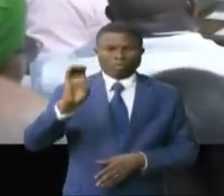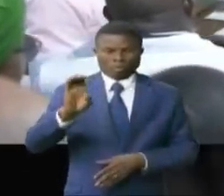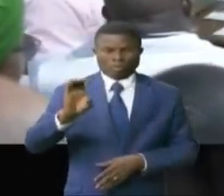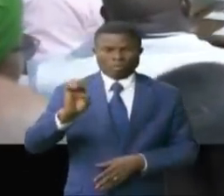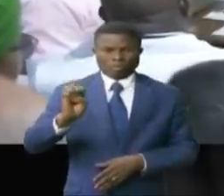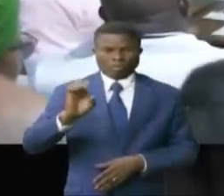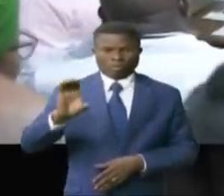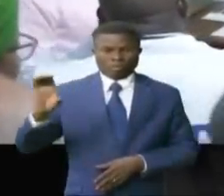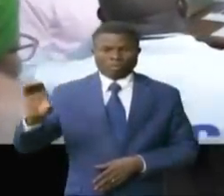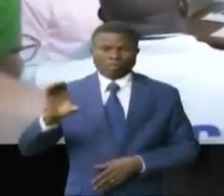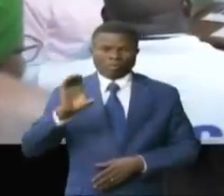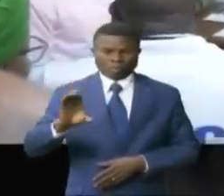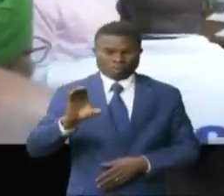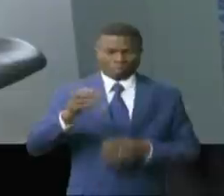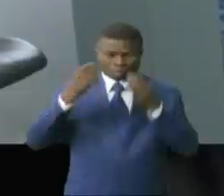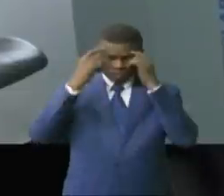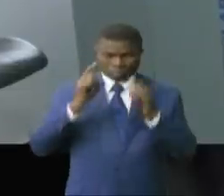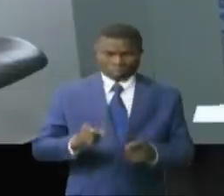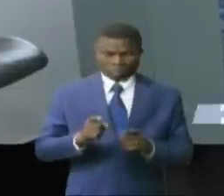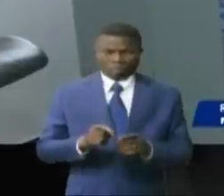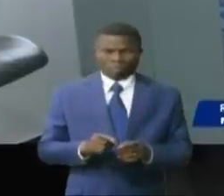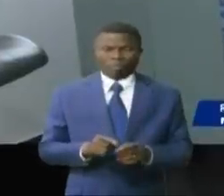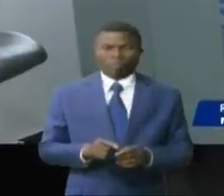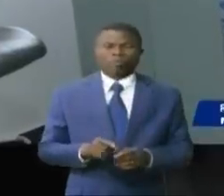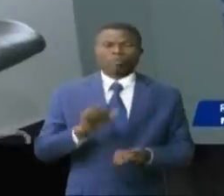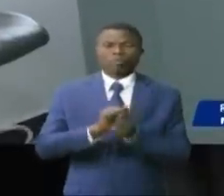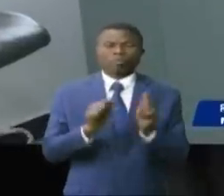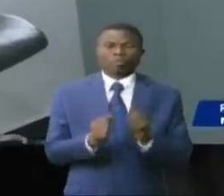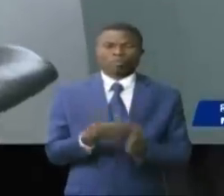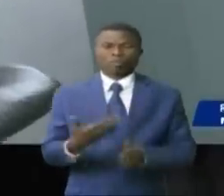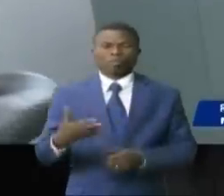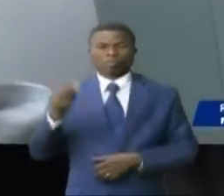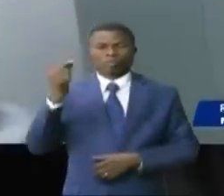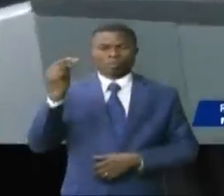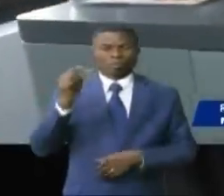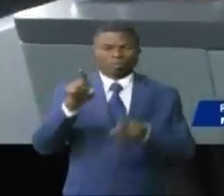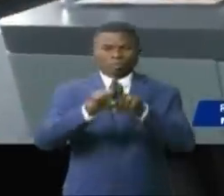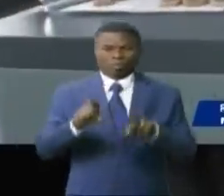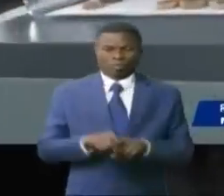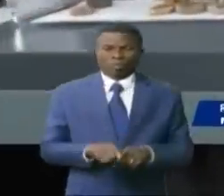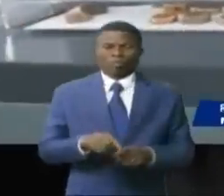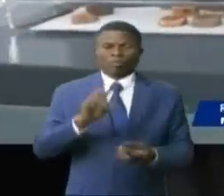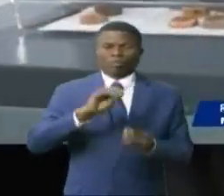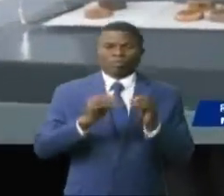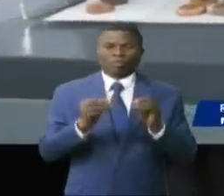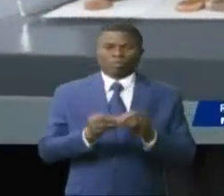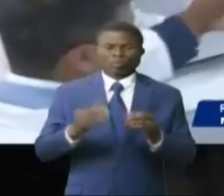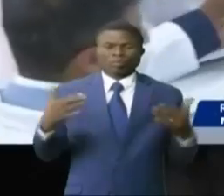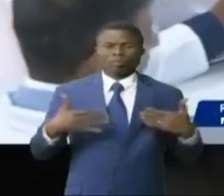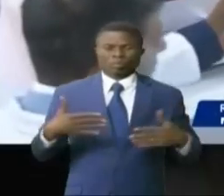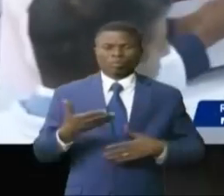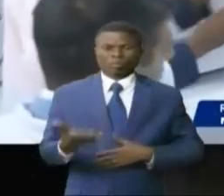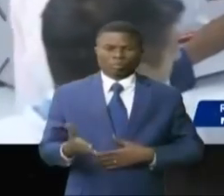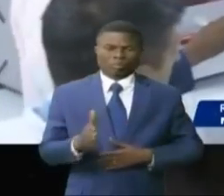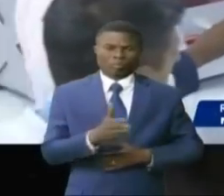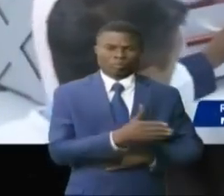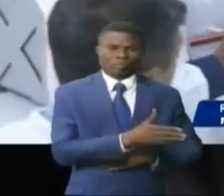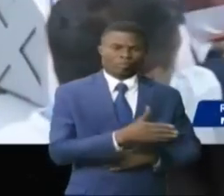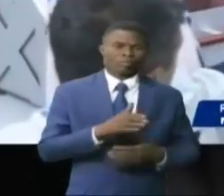CEEC qui détermine la teneur de la substance minérale et les taux d'humidité.